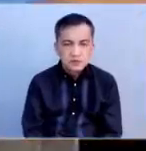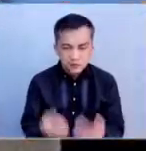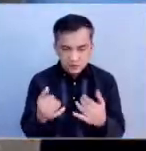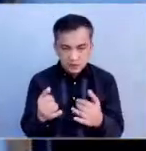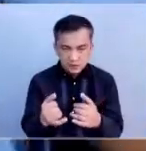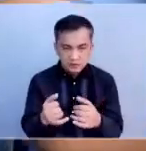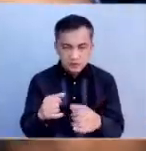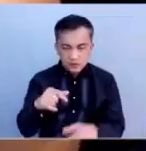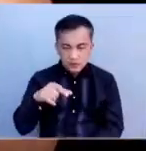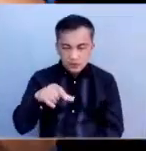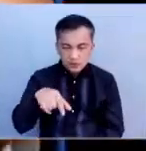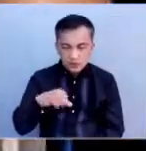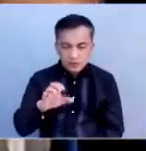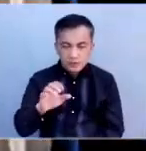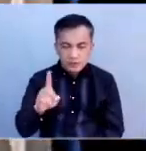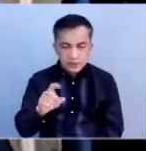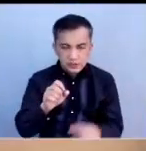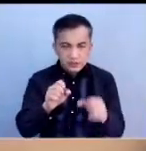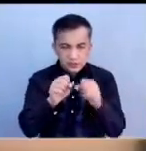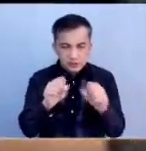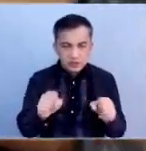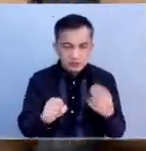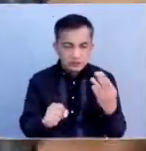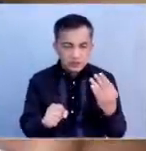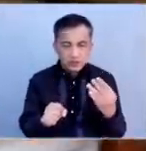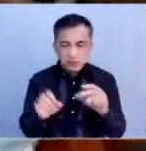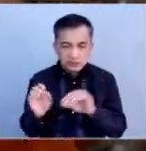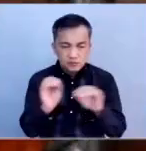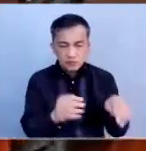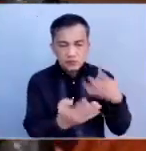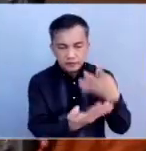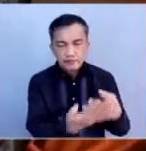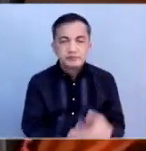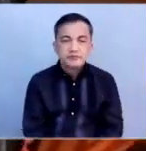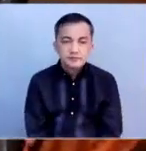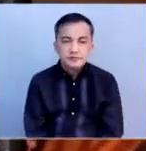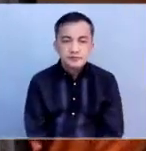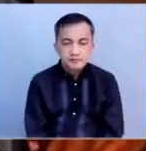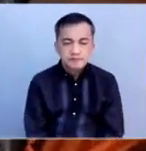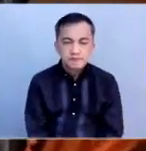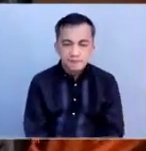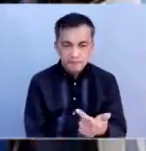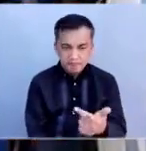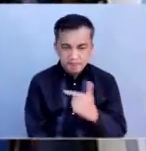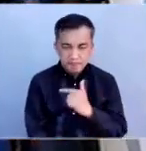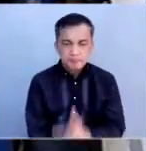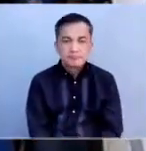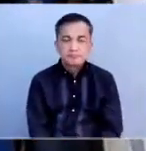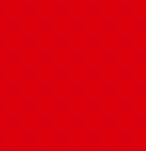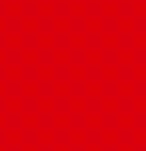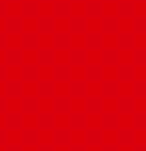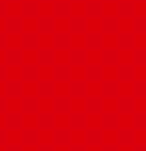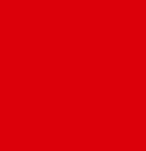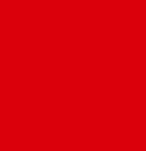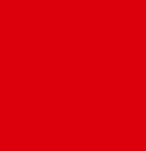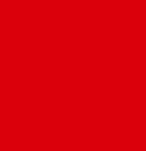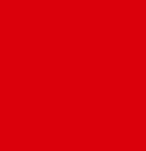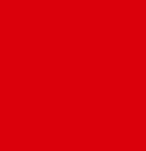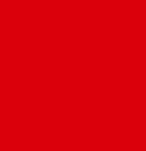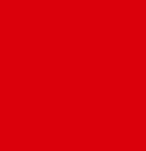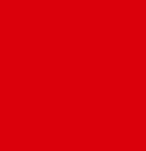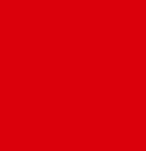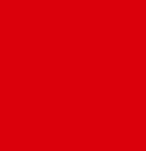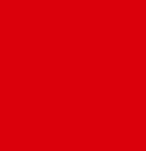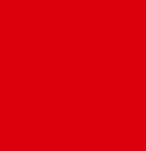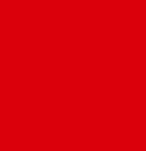kustodiya ng QCPD Station 14 ng suspect. Nagbabalita mula sa frontline. Ian Suyu, News 5. Mga kapatid,